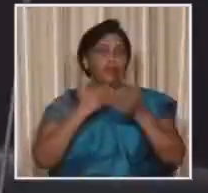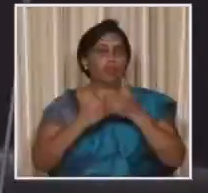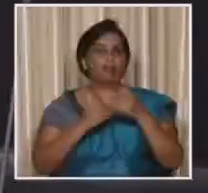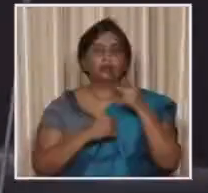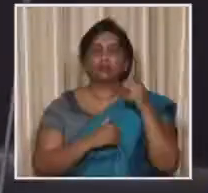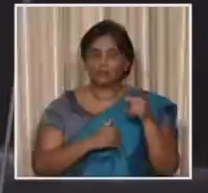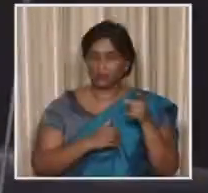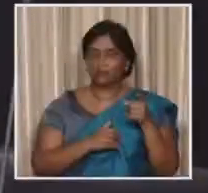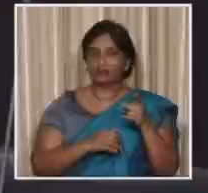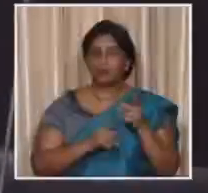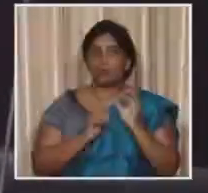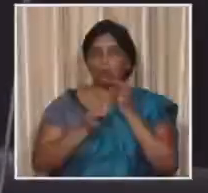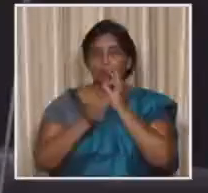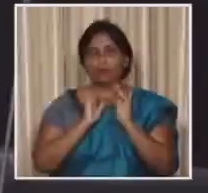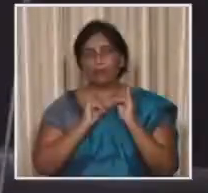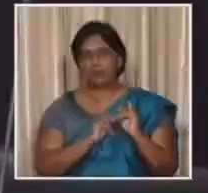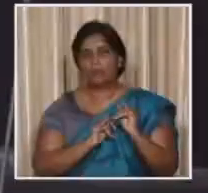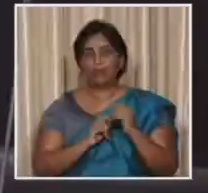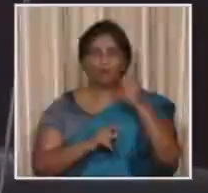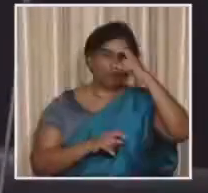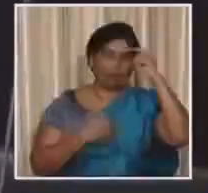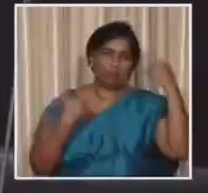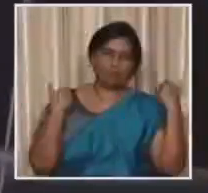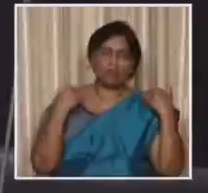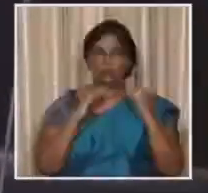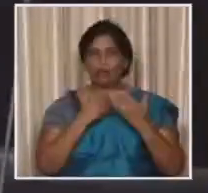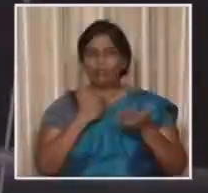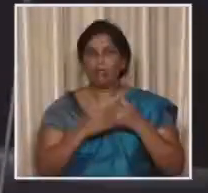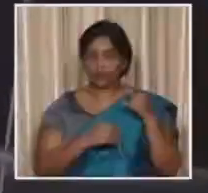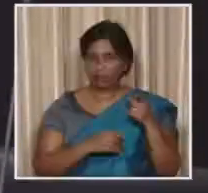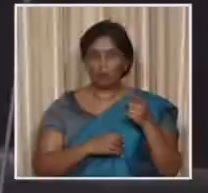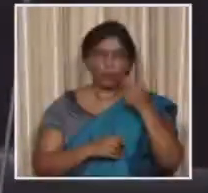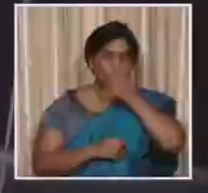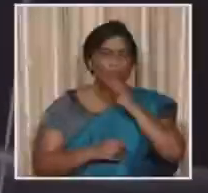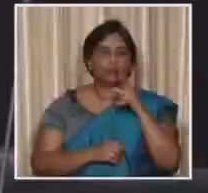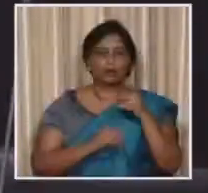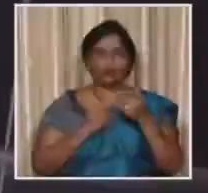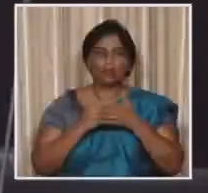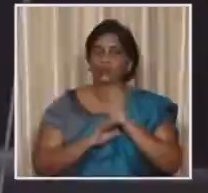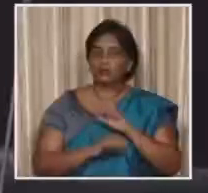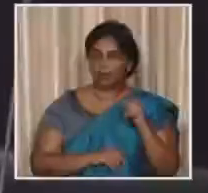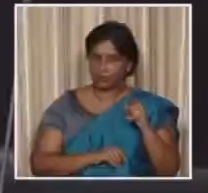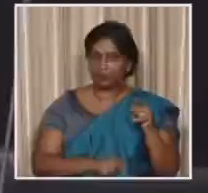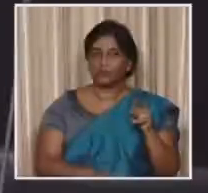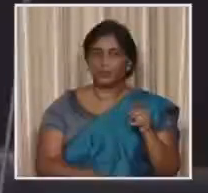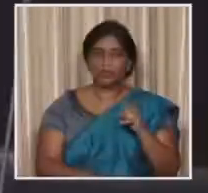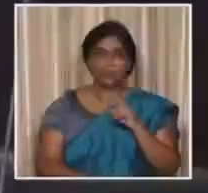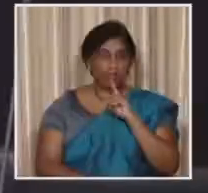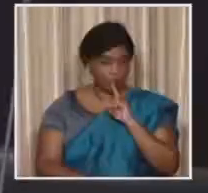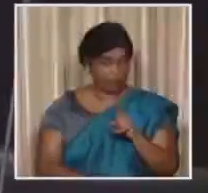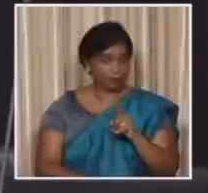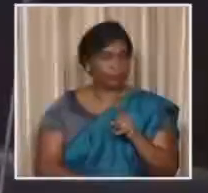ගෙවල් මේක පුච්චන්න හොඳ නැහැ මේ මිනිස්සු දාඩිය මාංශයෙන් හොයාගත්ත ඒවා හොරකම් කළා ඔහුපියව නෙමෙයි එහෙම කියලා